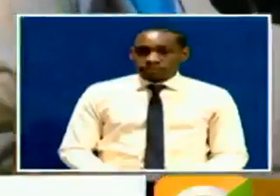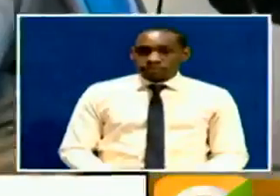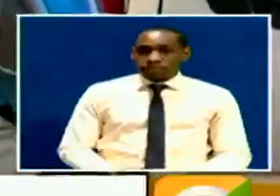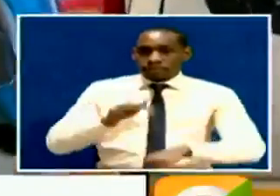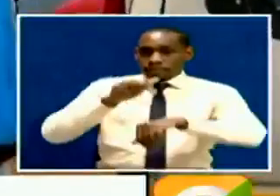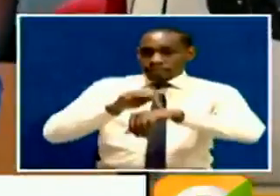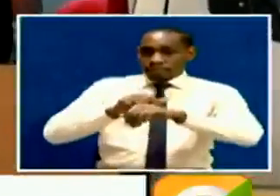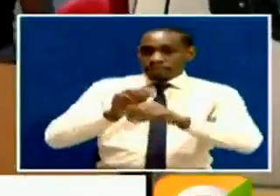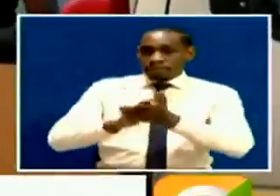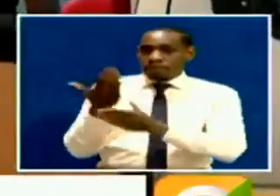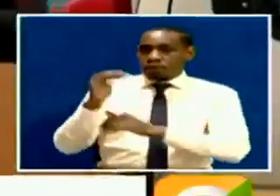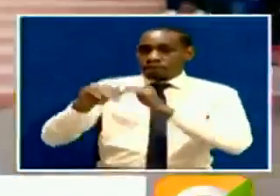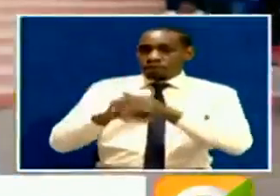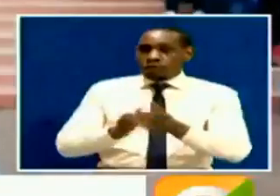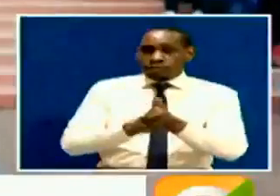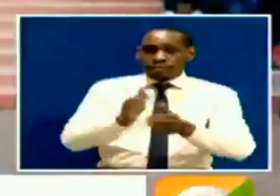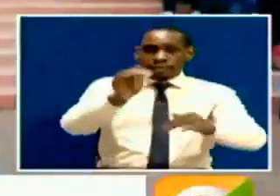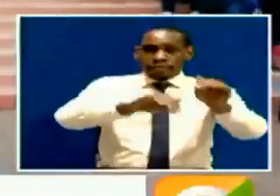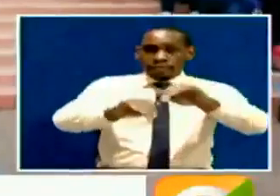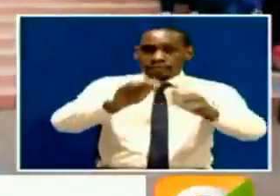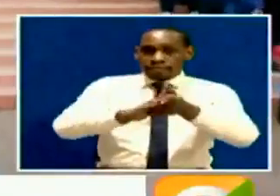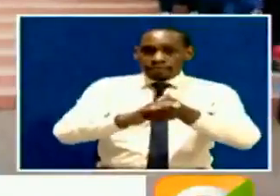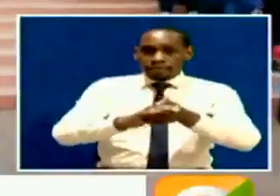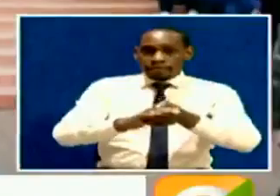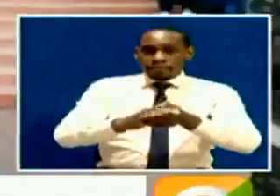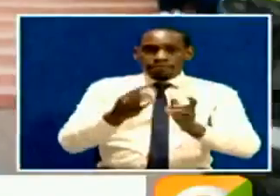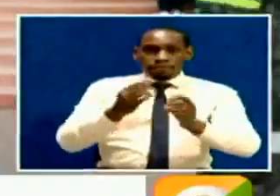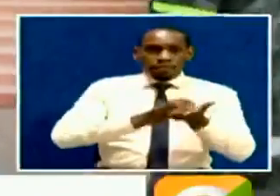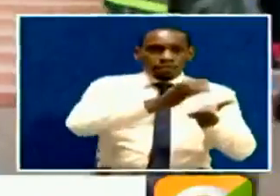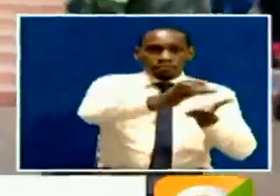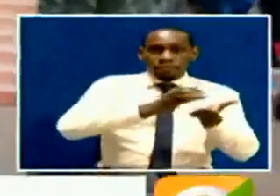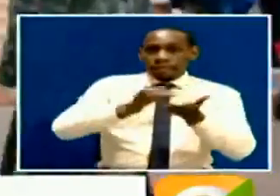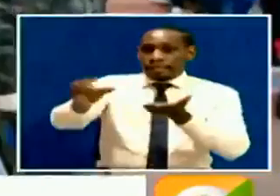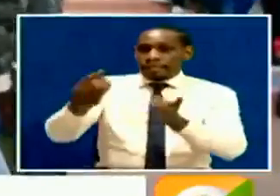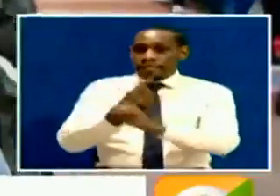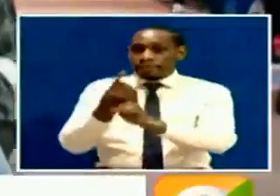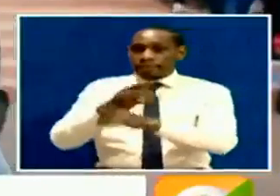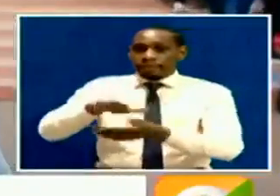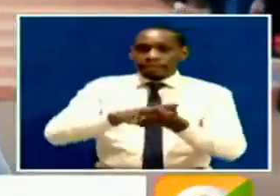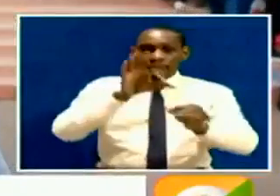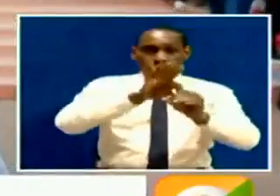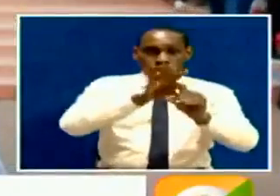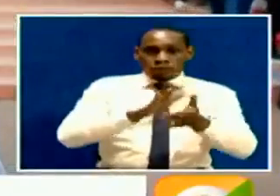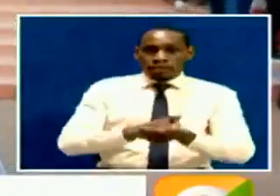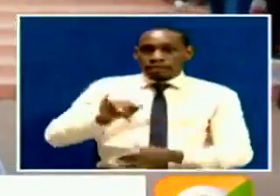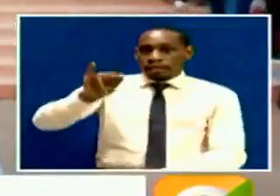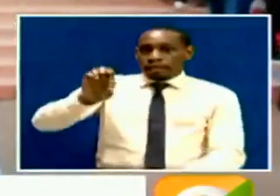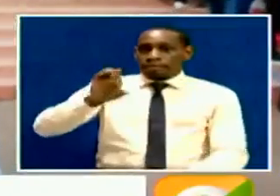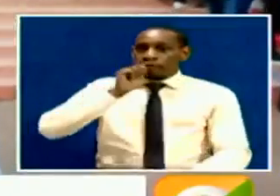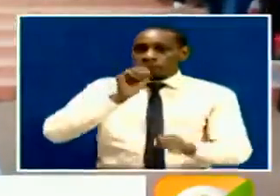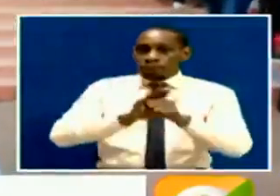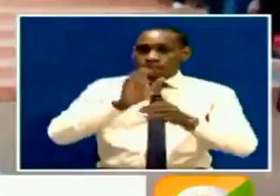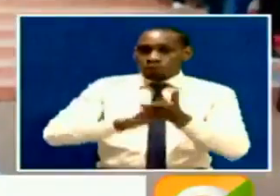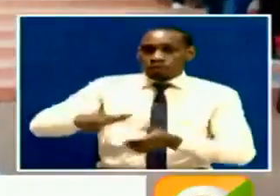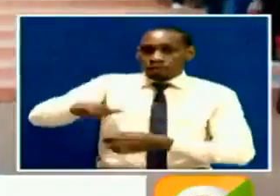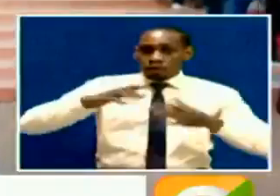Huku stakabadhi zote za kupigia kura zikielekea kwenye sehemu mbalimbali za kupigia kura, IBC imeahidi